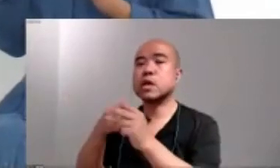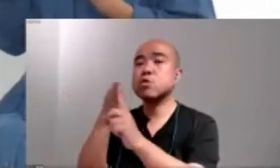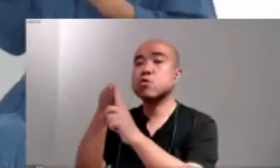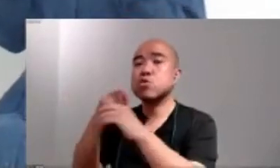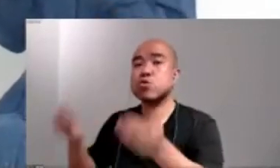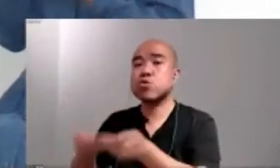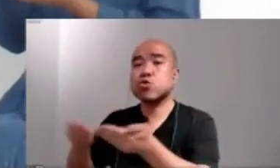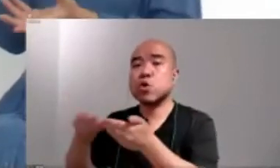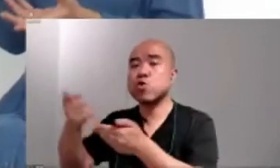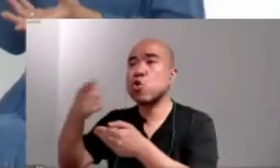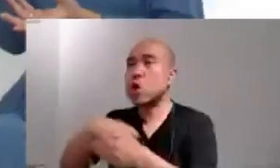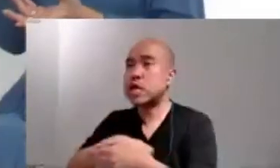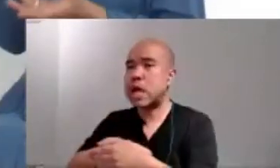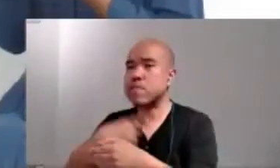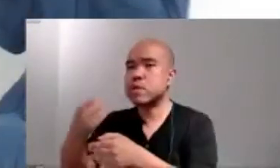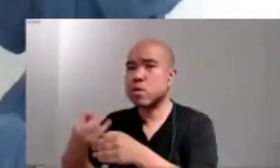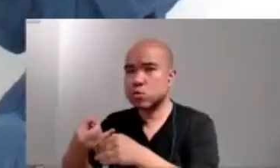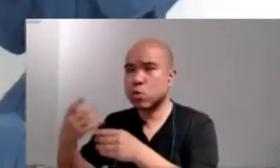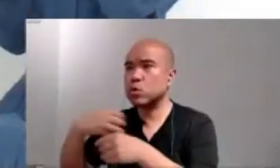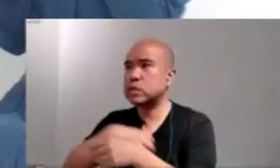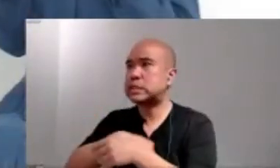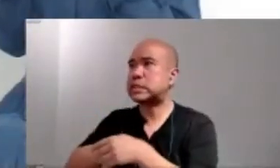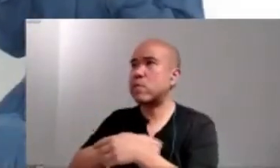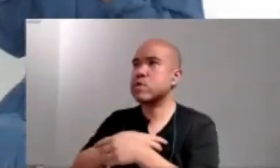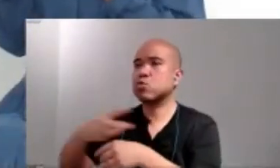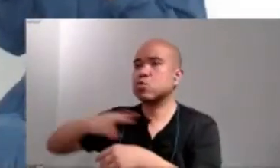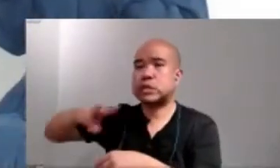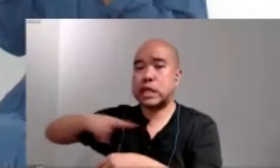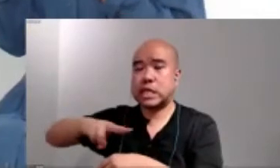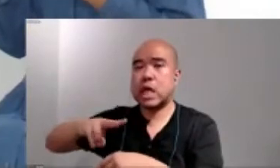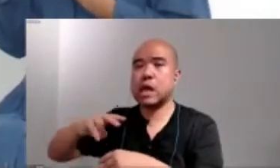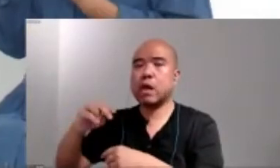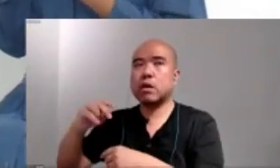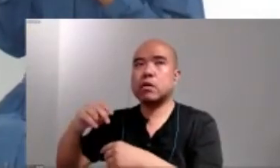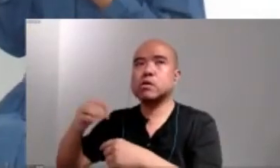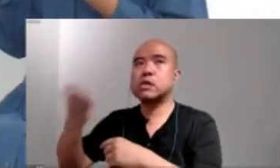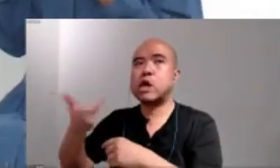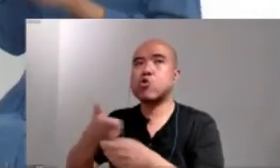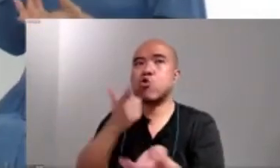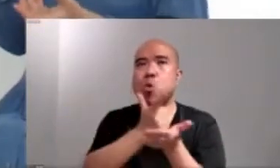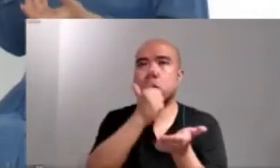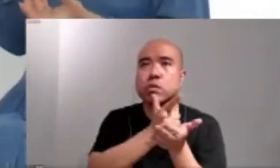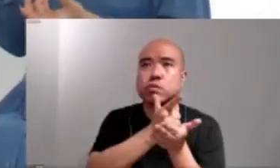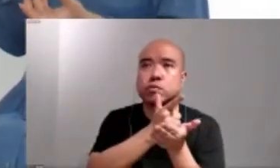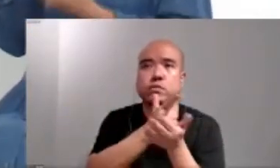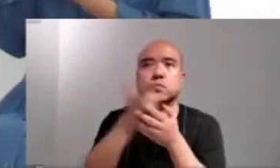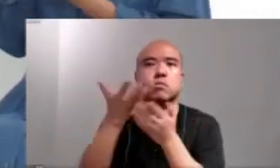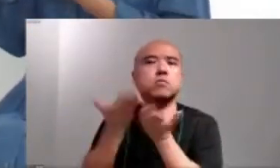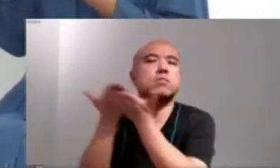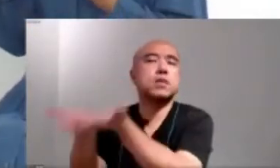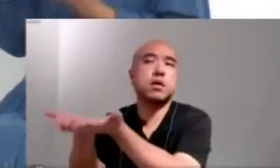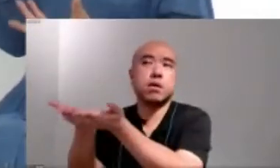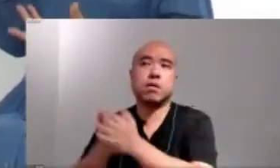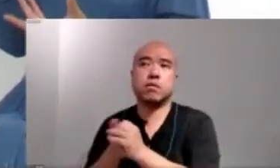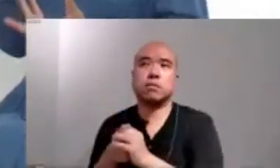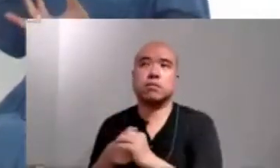現實，你感受到佢哋感受到嘅嘢，即係。你就可以將你覺得重要嘅概念灌輸俾佢哋咯。咁同埋都要